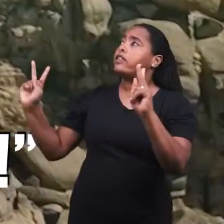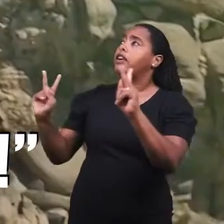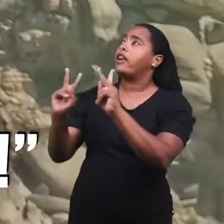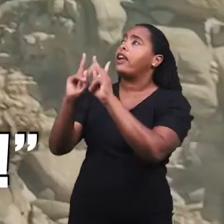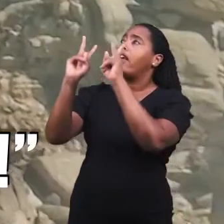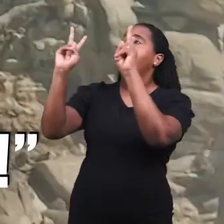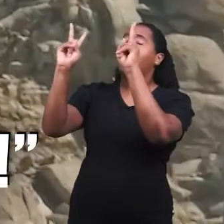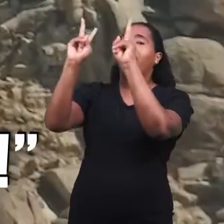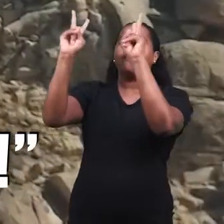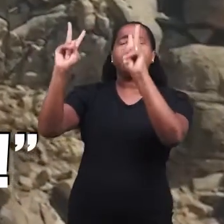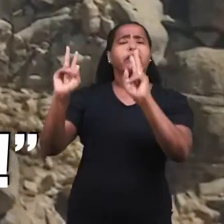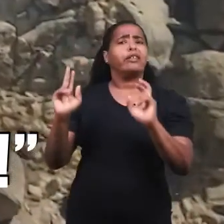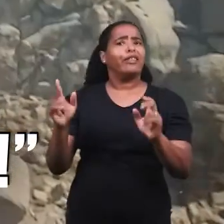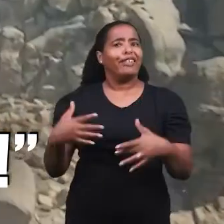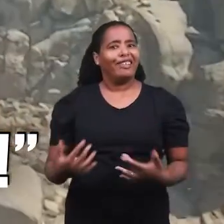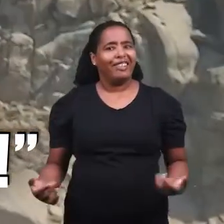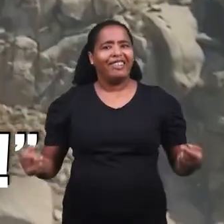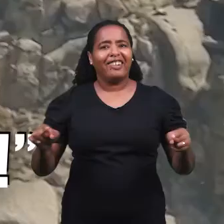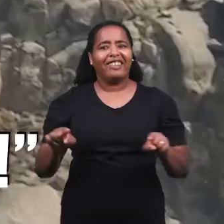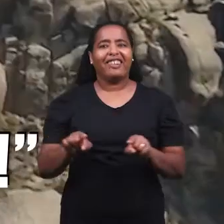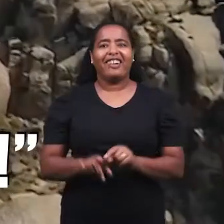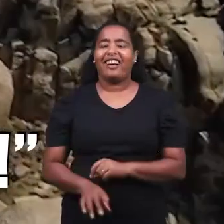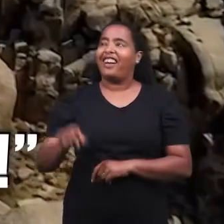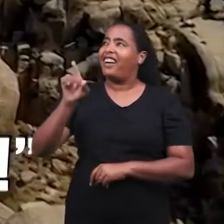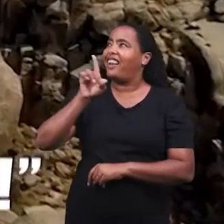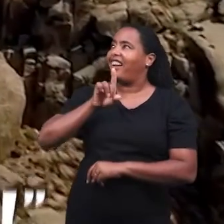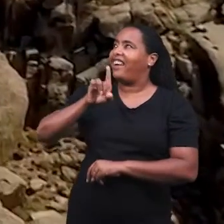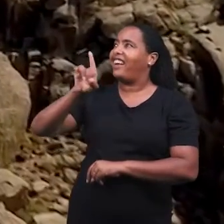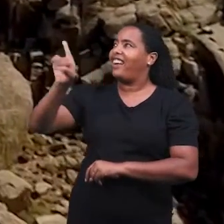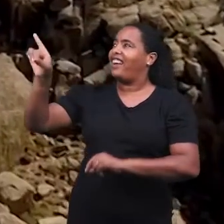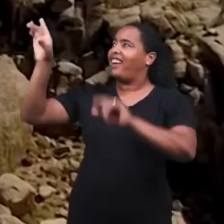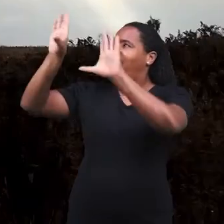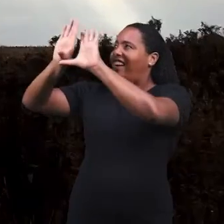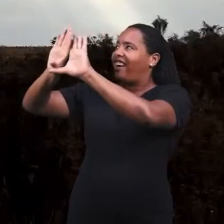и ты достигнешь победы.